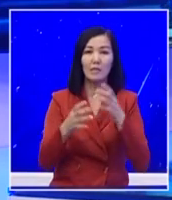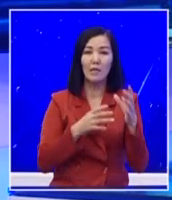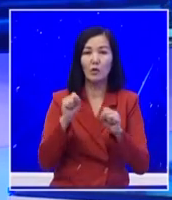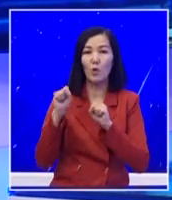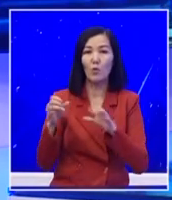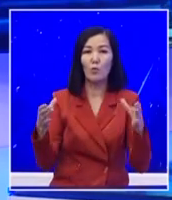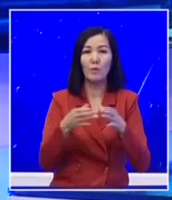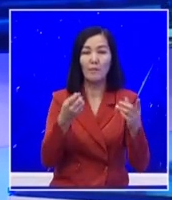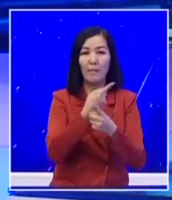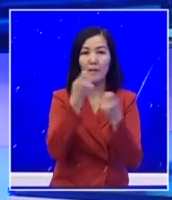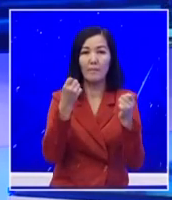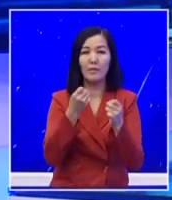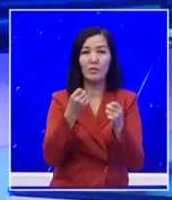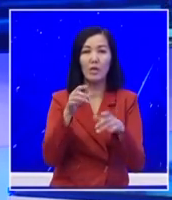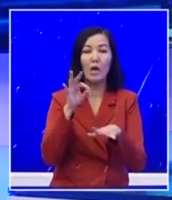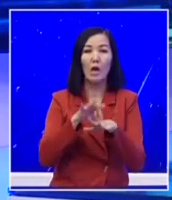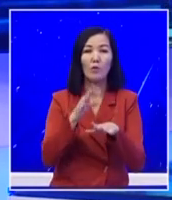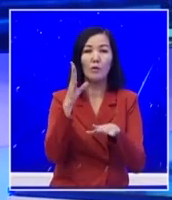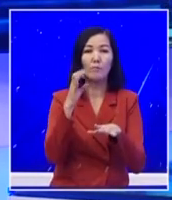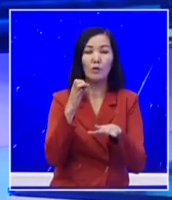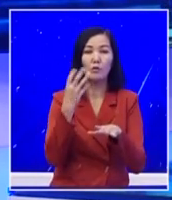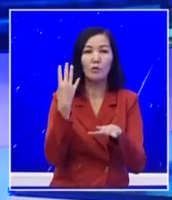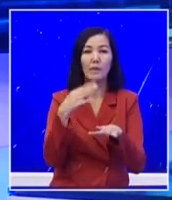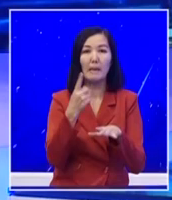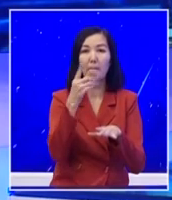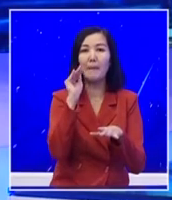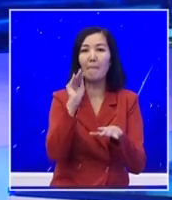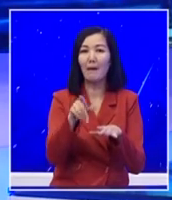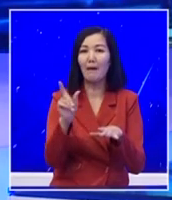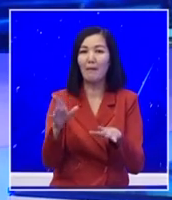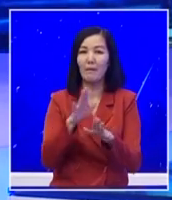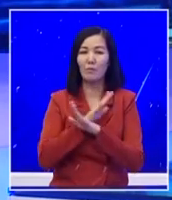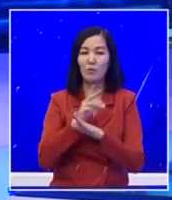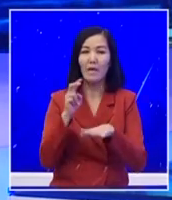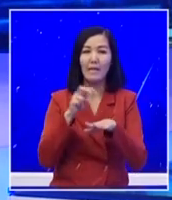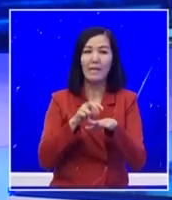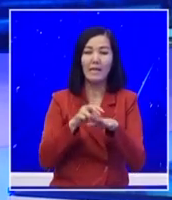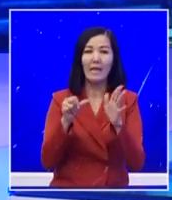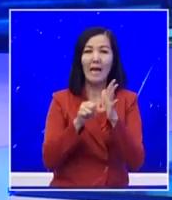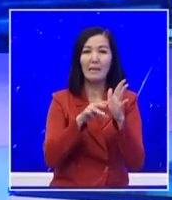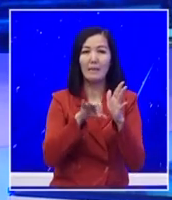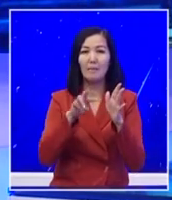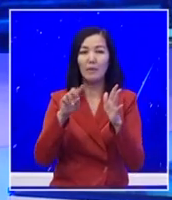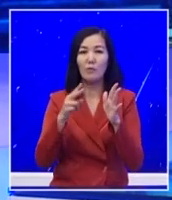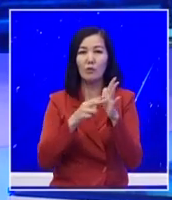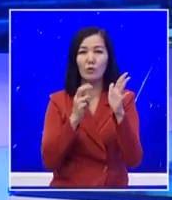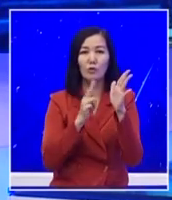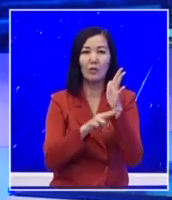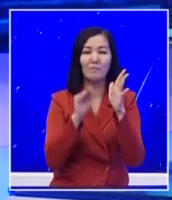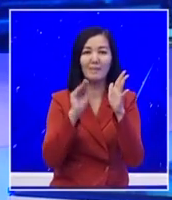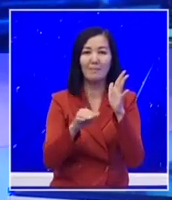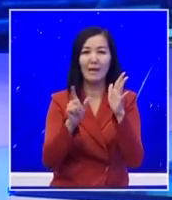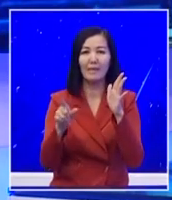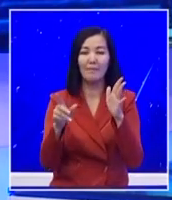мәліметіне сүйенсек, індеттен 541 мың адам көз жұмған. Дәрігерлер 6 миллион 770 мың науқасты айықтырып қатарға қосыпты.